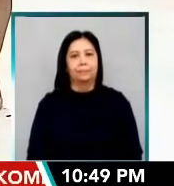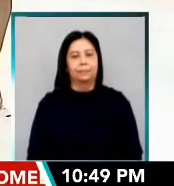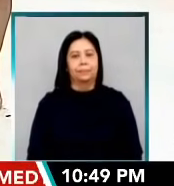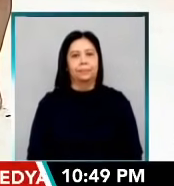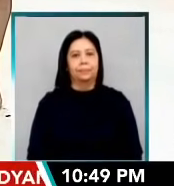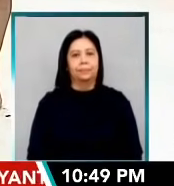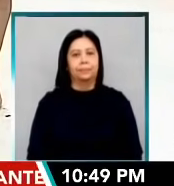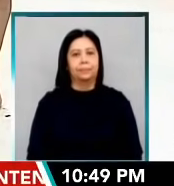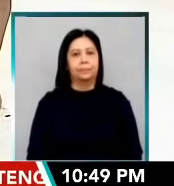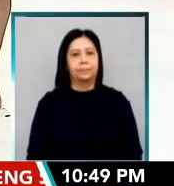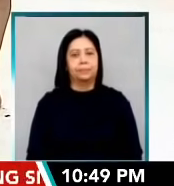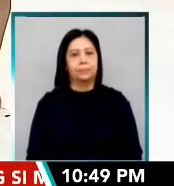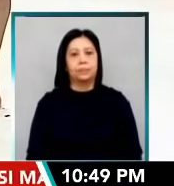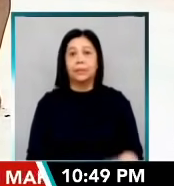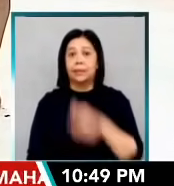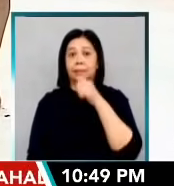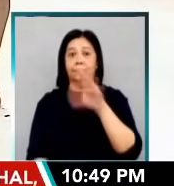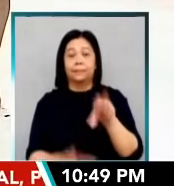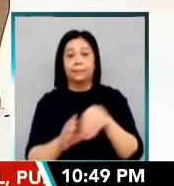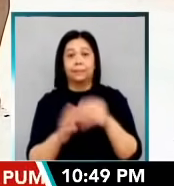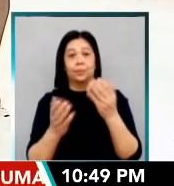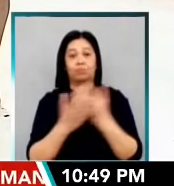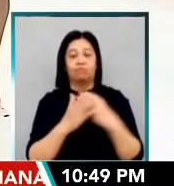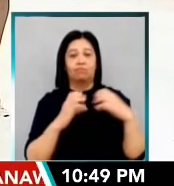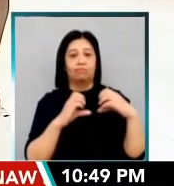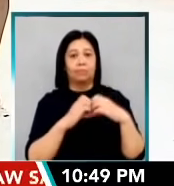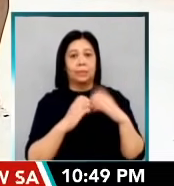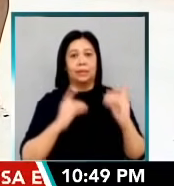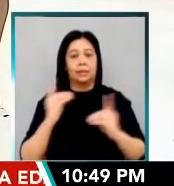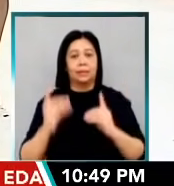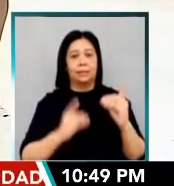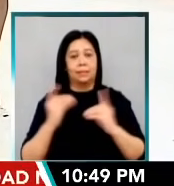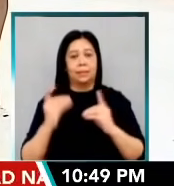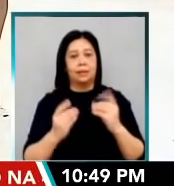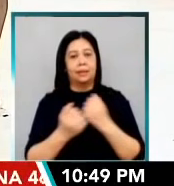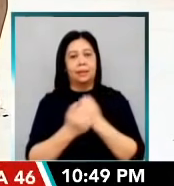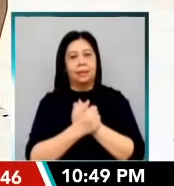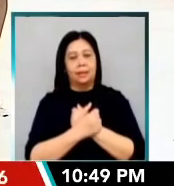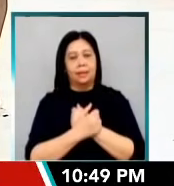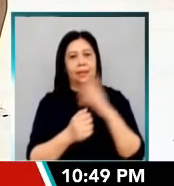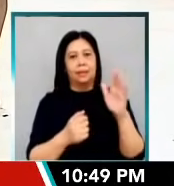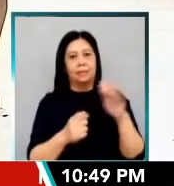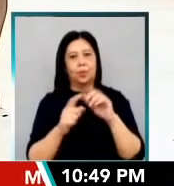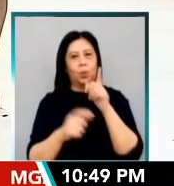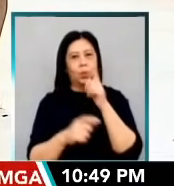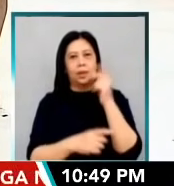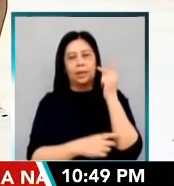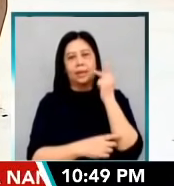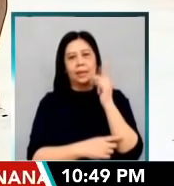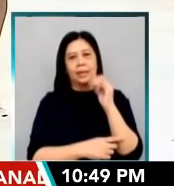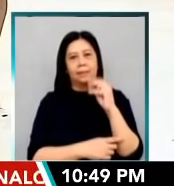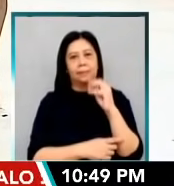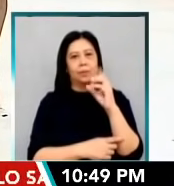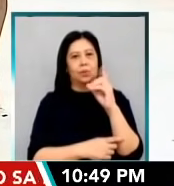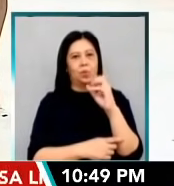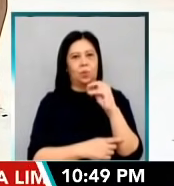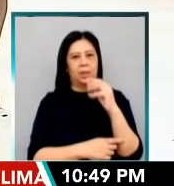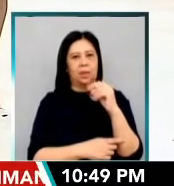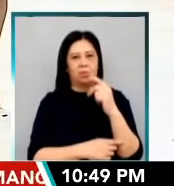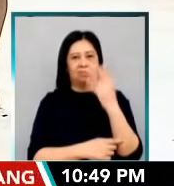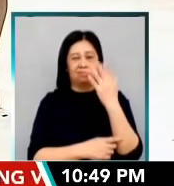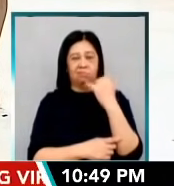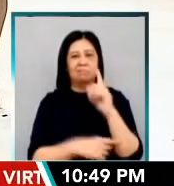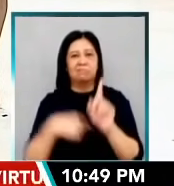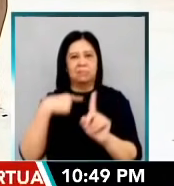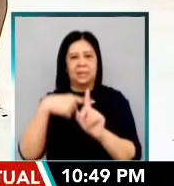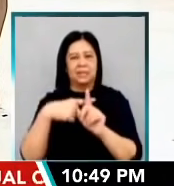Hindi na makakasama sa bagong Kapuso drama series na Love, Die, Repeat si Kim Domingo. Nagpositibo kasi siya sa